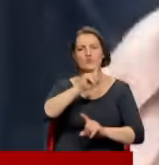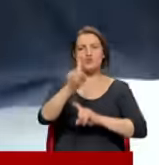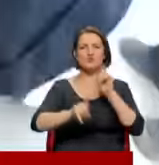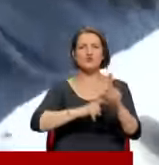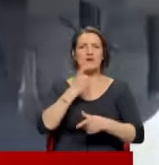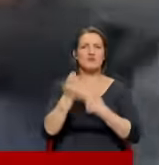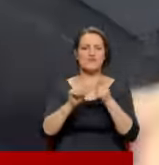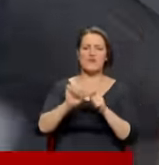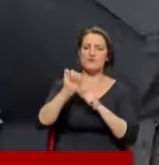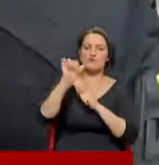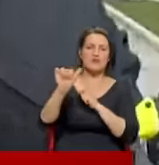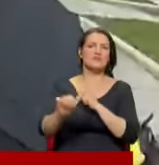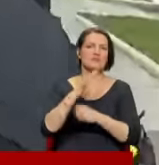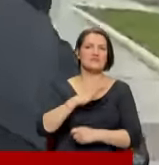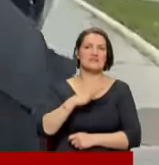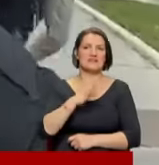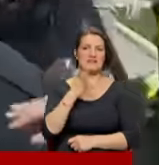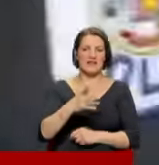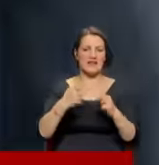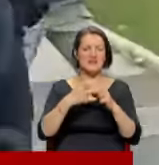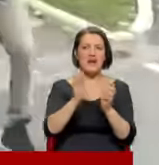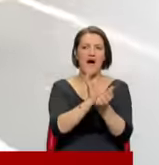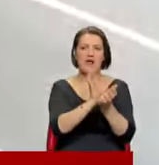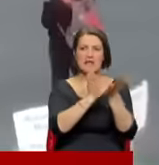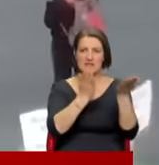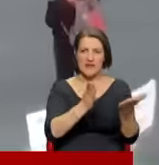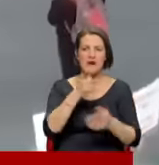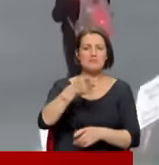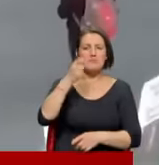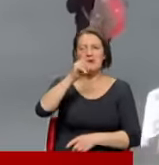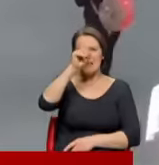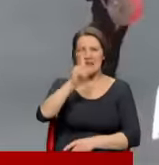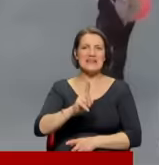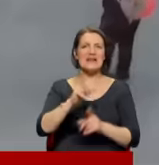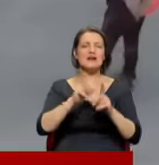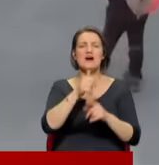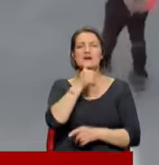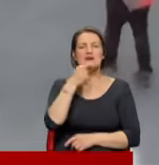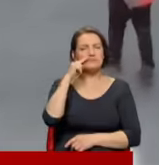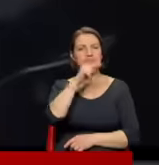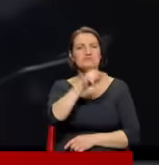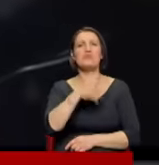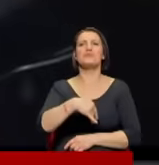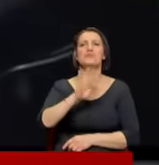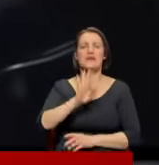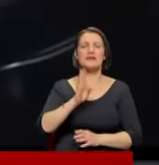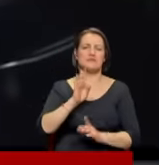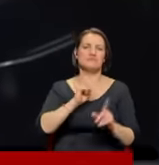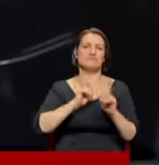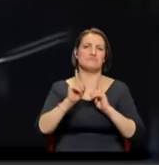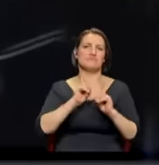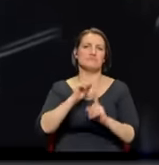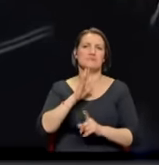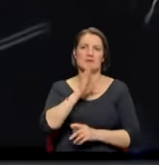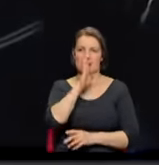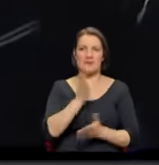sırasında görevinden uzaklaştırılmasını istedi. Reed ailesi ise ateş açanın Dexter olmadığını savundu, adalet çağrısında bulundu.